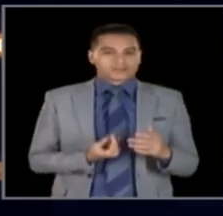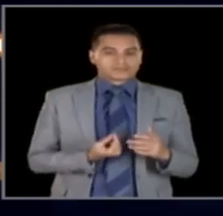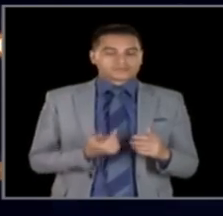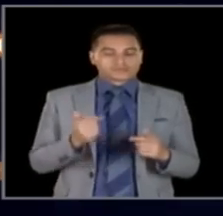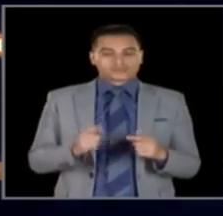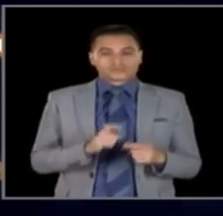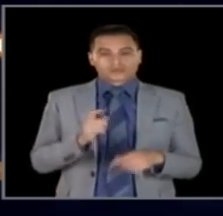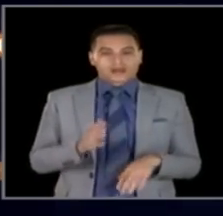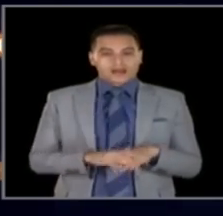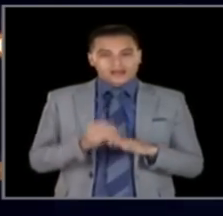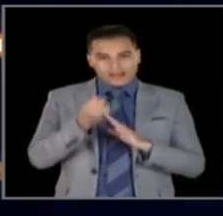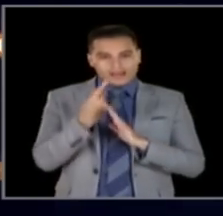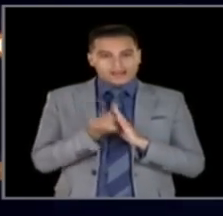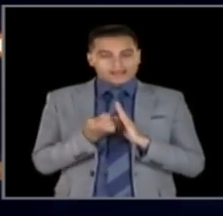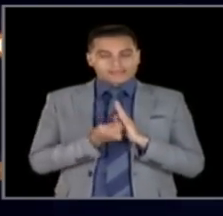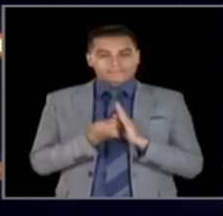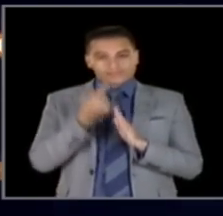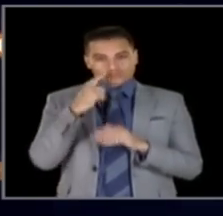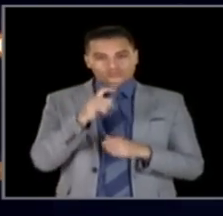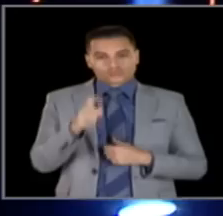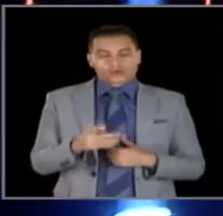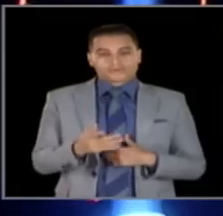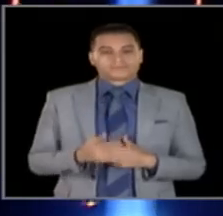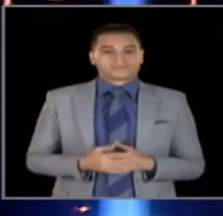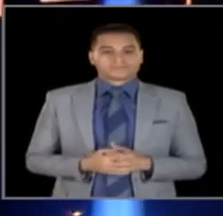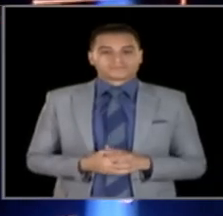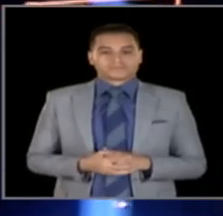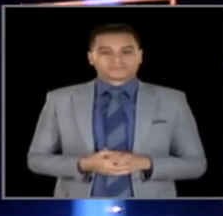الأدب لفايترز. أدب والسؤال: